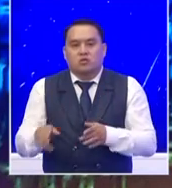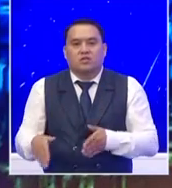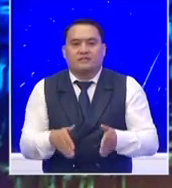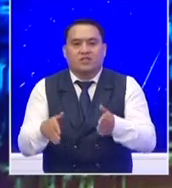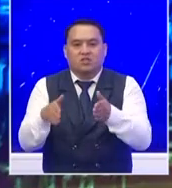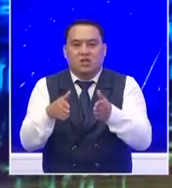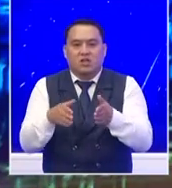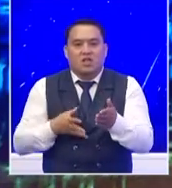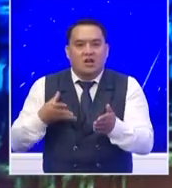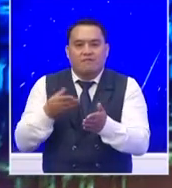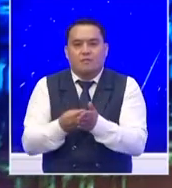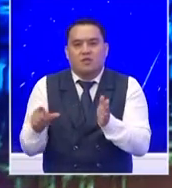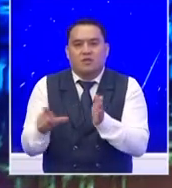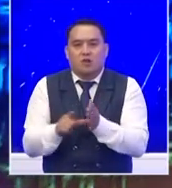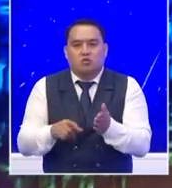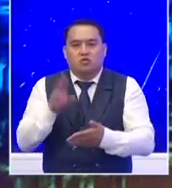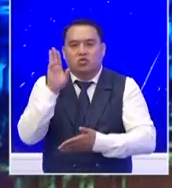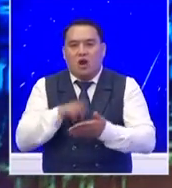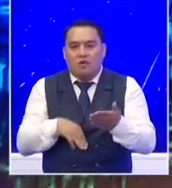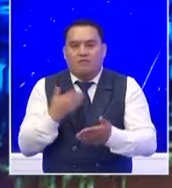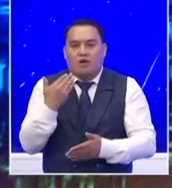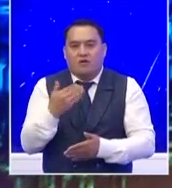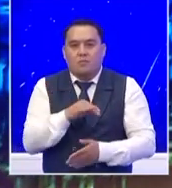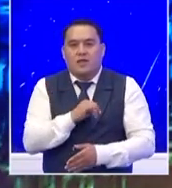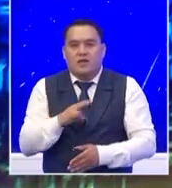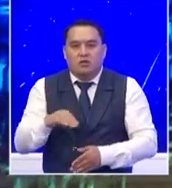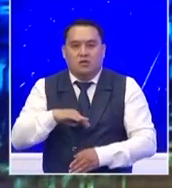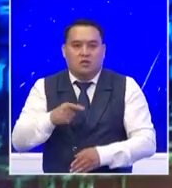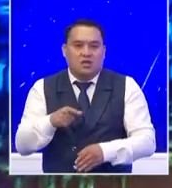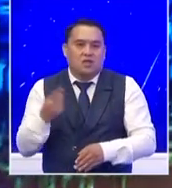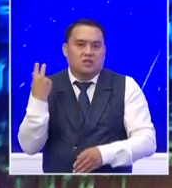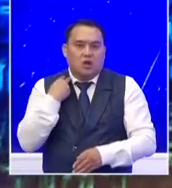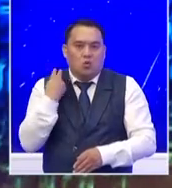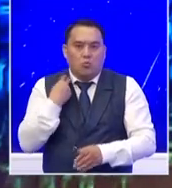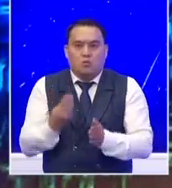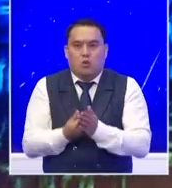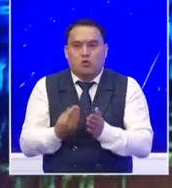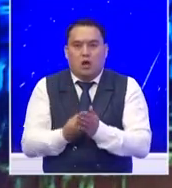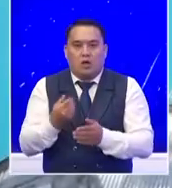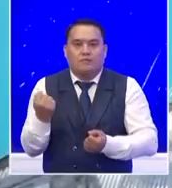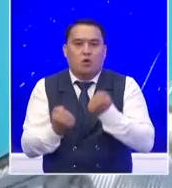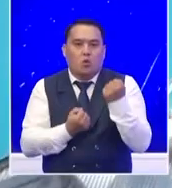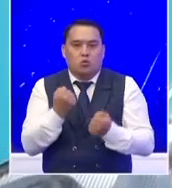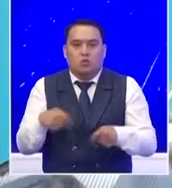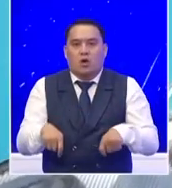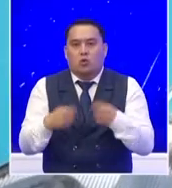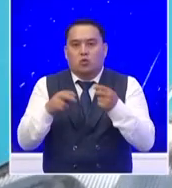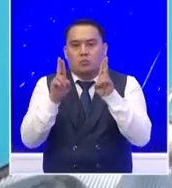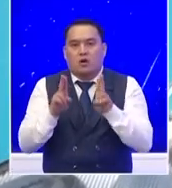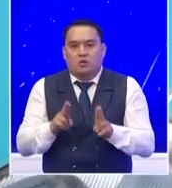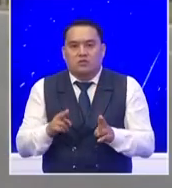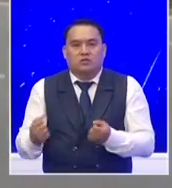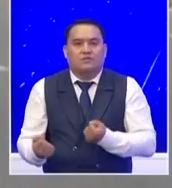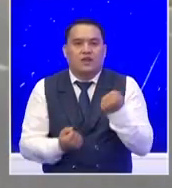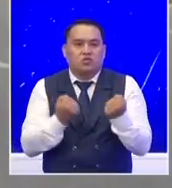движения, не выплатившими наложенные на них административные штрафы. Миллионы тенге задолжали автолюбители, нарушившие правила